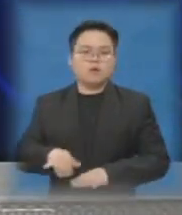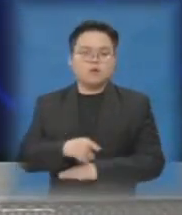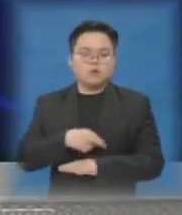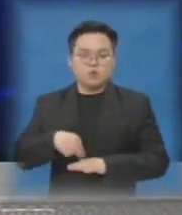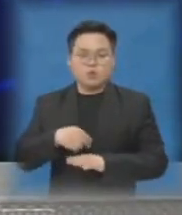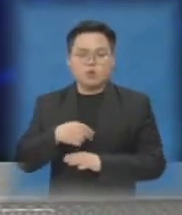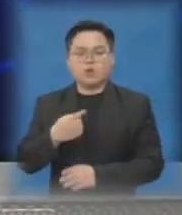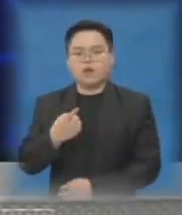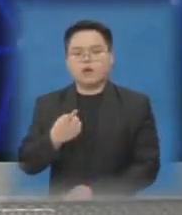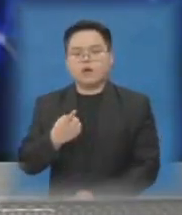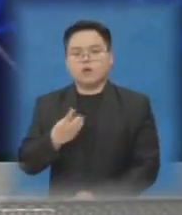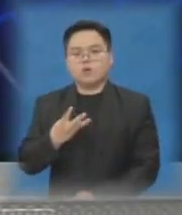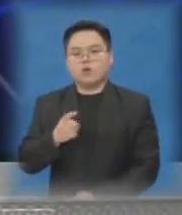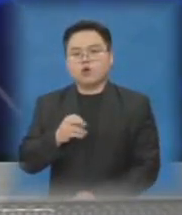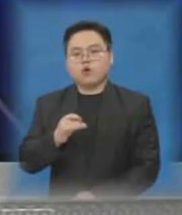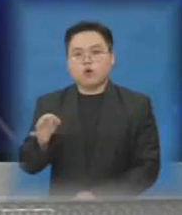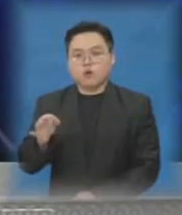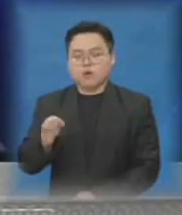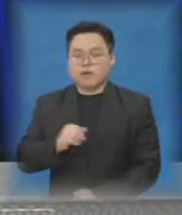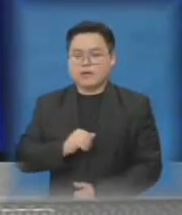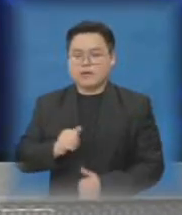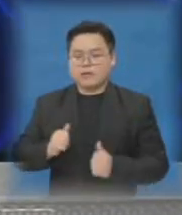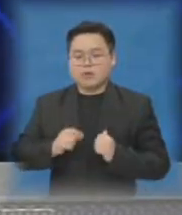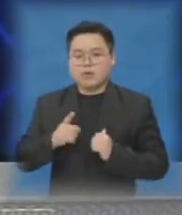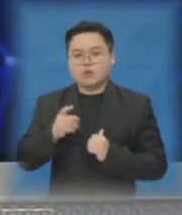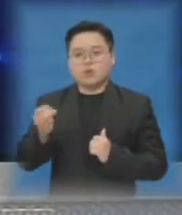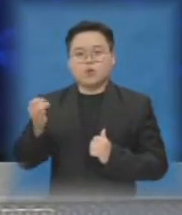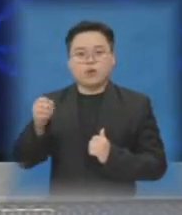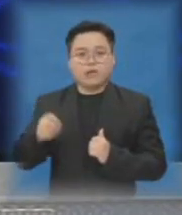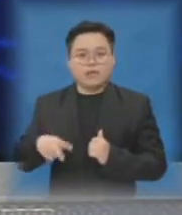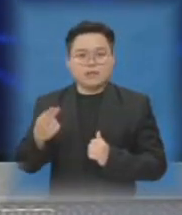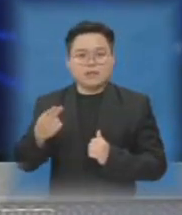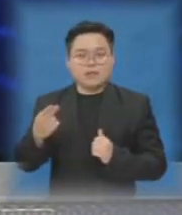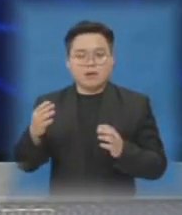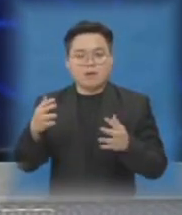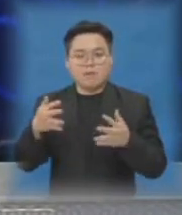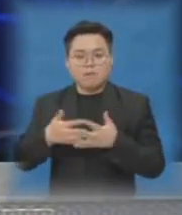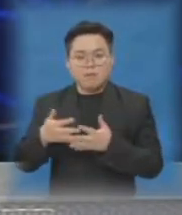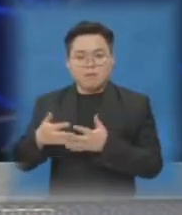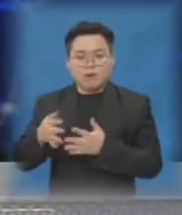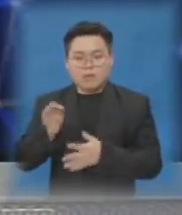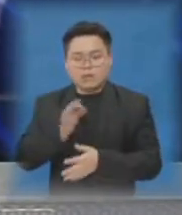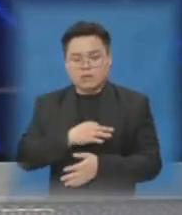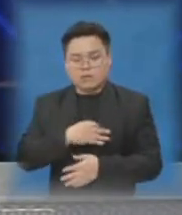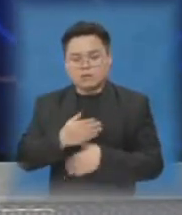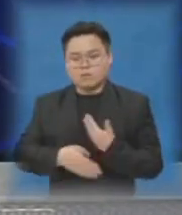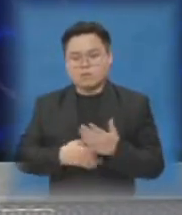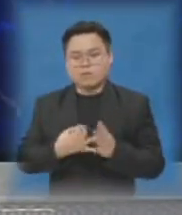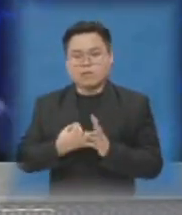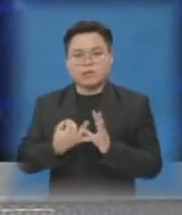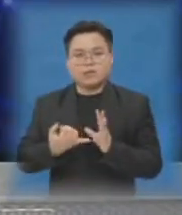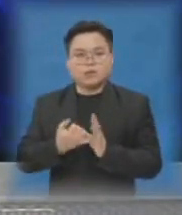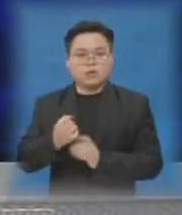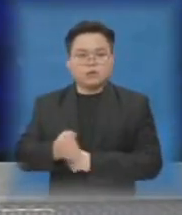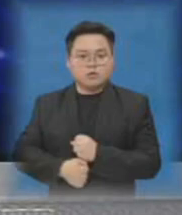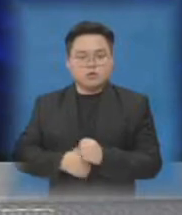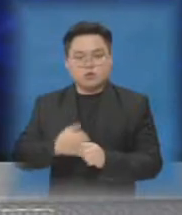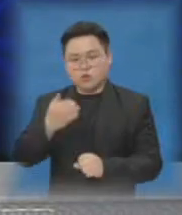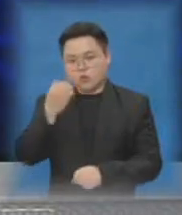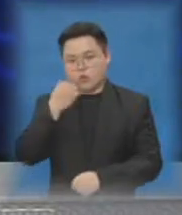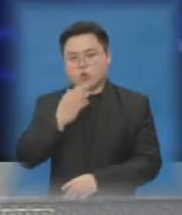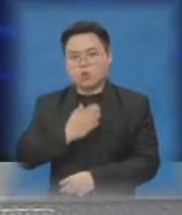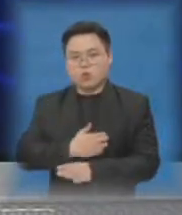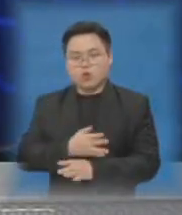хороо буюу иргэдийн хилч сурснаар 100 айлын нийтийн цагаан байрнууд ашиглалтад ороод 76 жил болж байгаа ч өнөөдрийн хүртэл